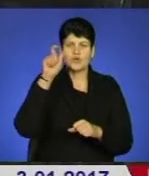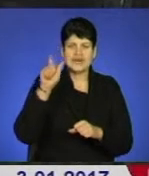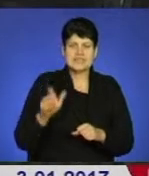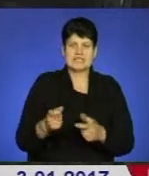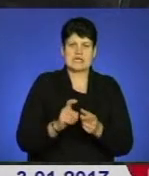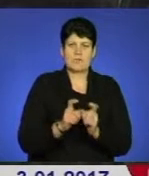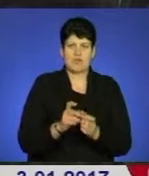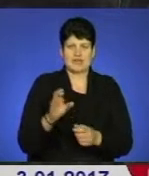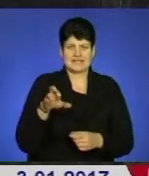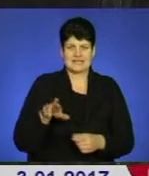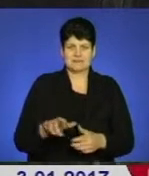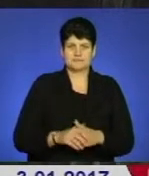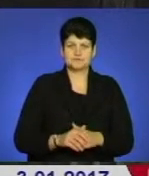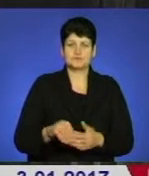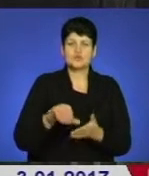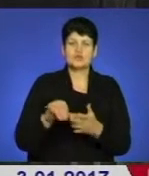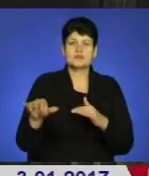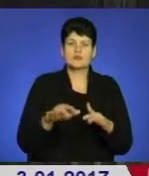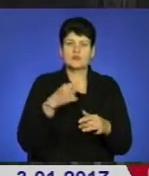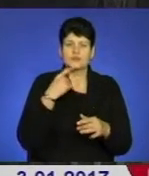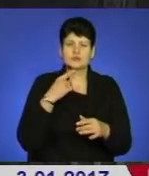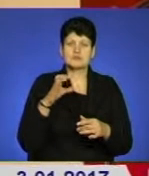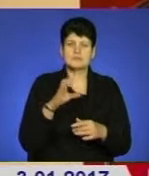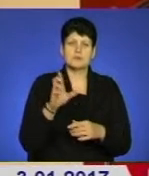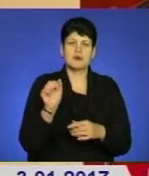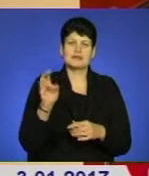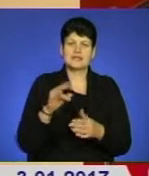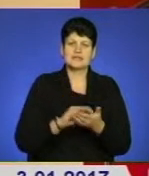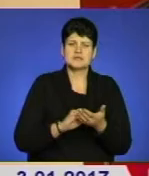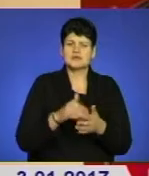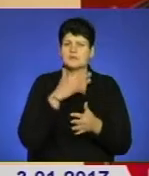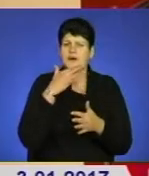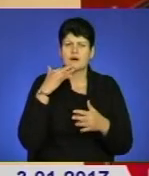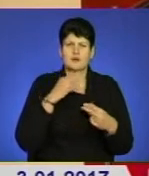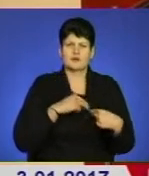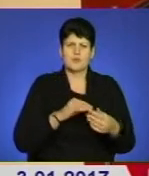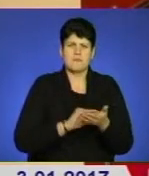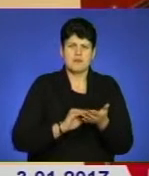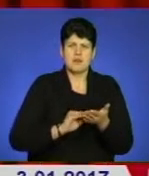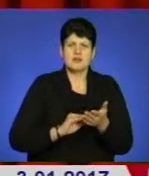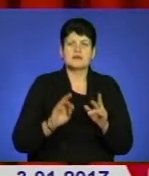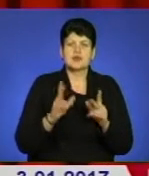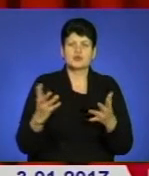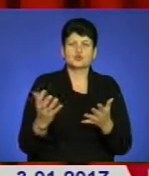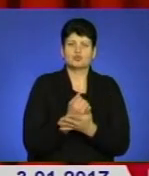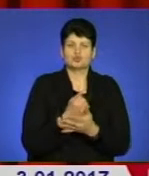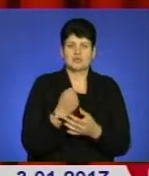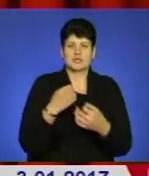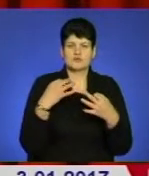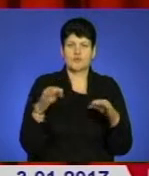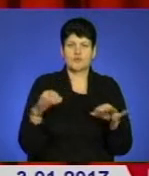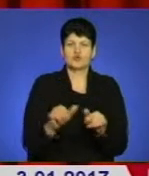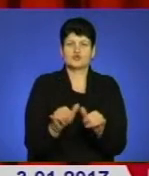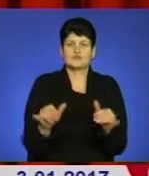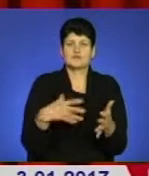бореться. Учасники заходу наголошували, що Степан Бандера написав чимало праць про те, як українцям здобути свободу та розвивати